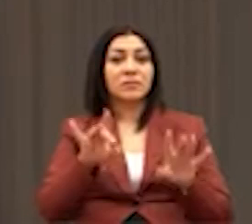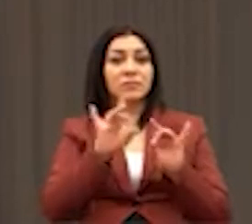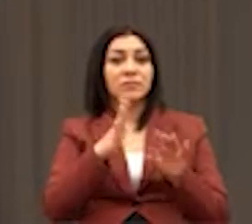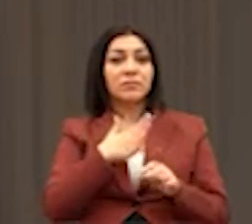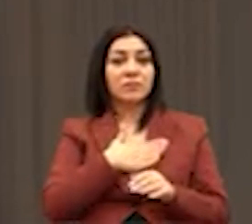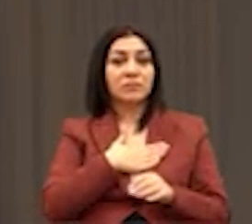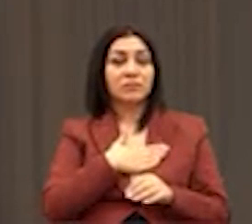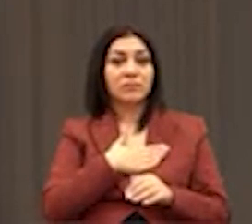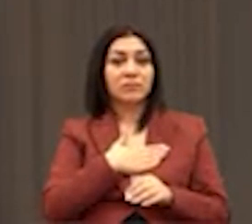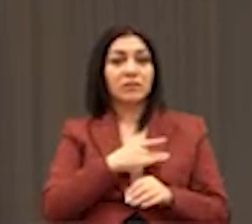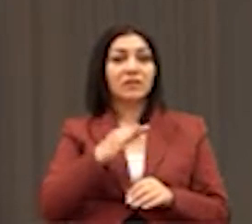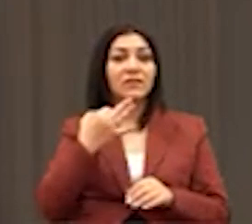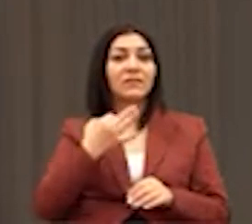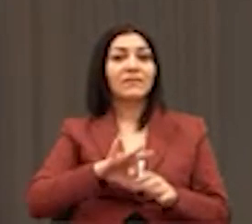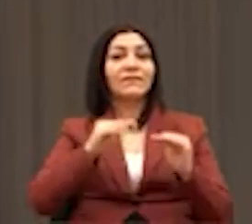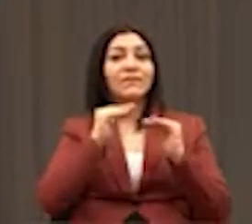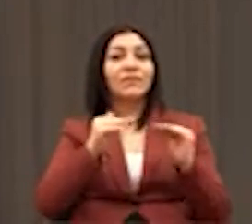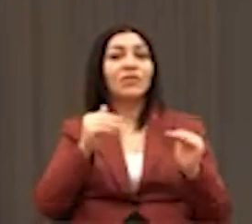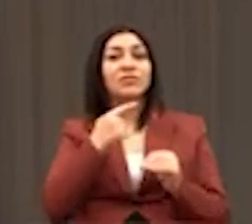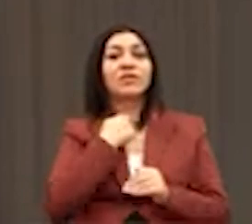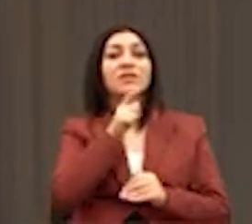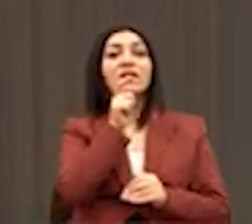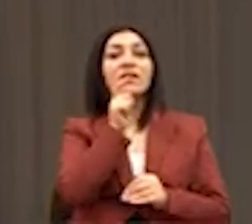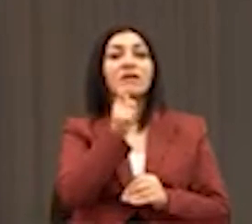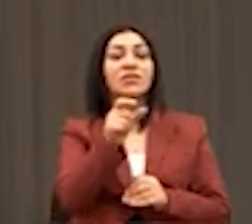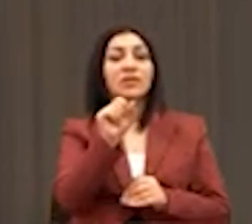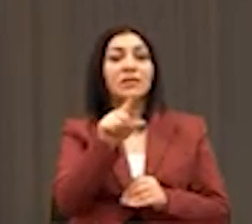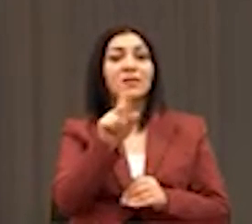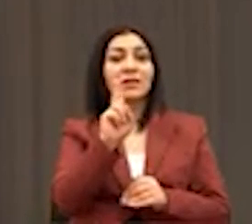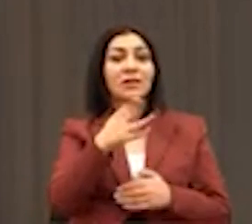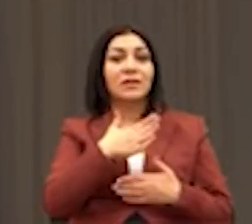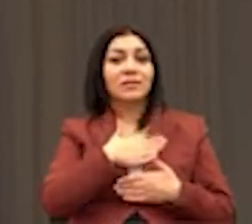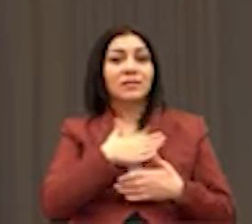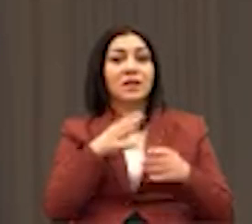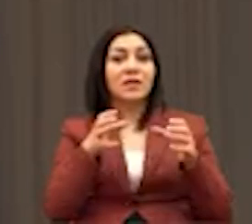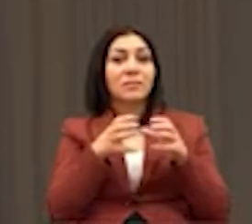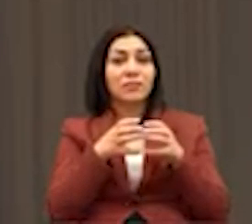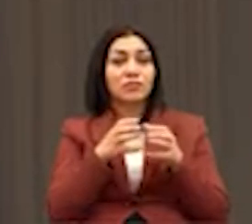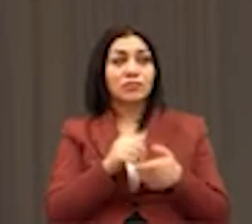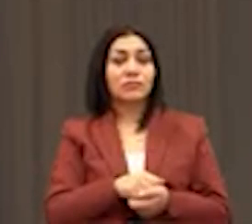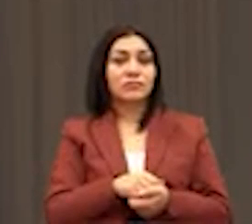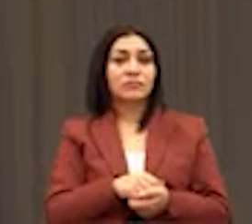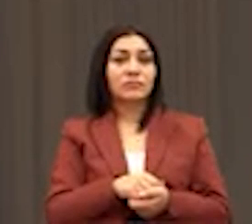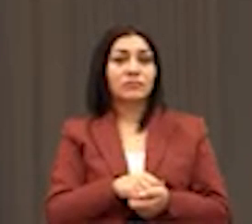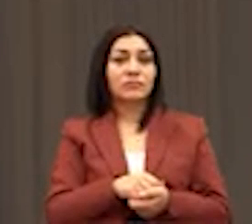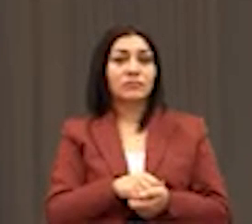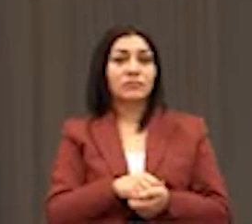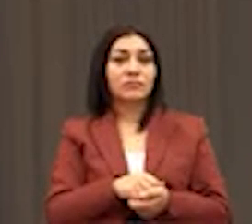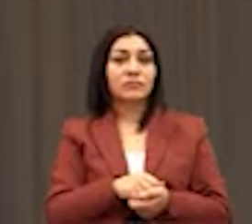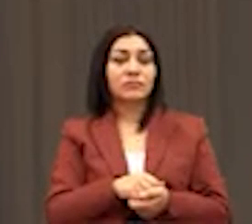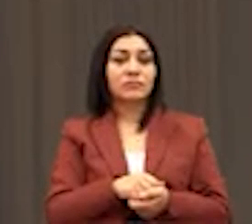ես ներկայացնում եմ որդիների կանչ հասարակական կազմակերպությունը, որը որ բացառապես